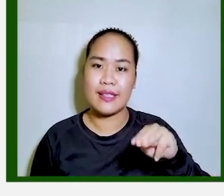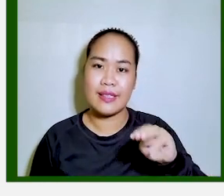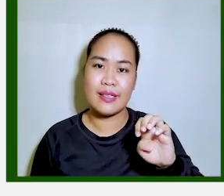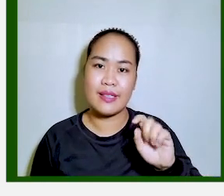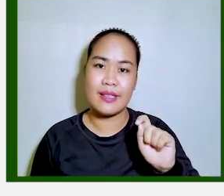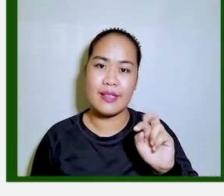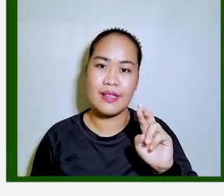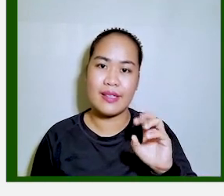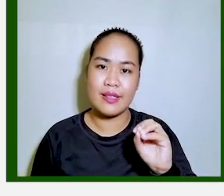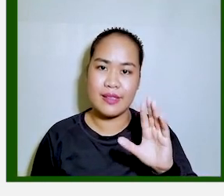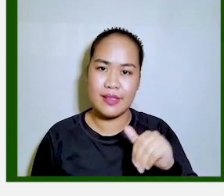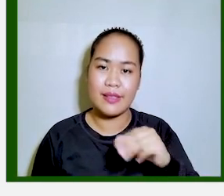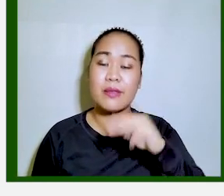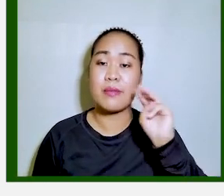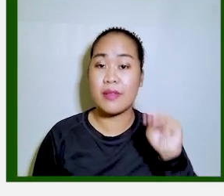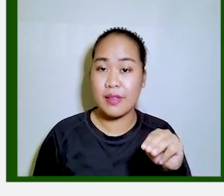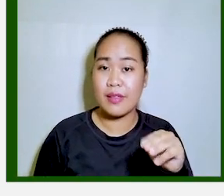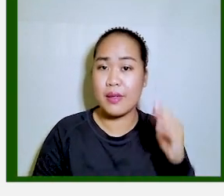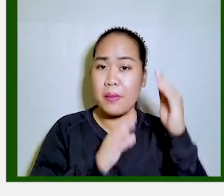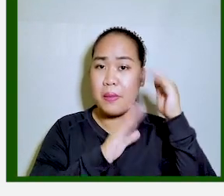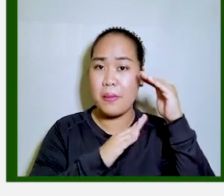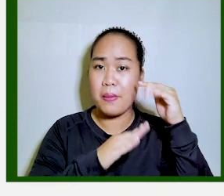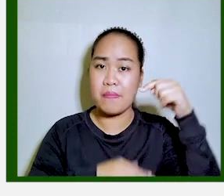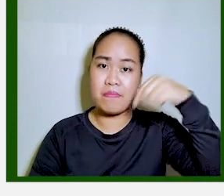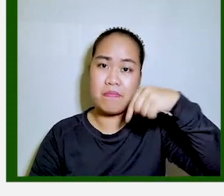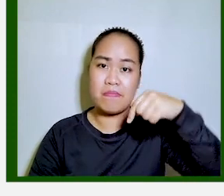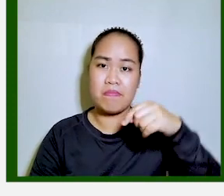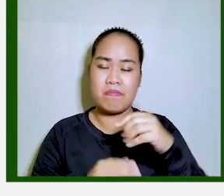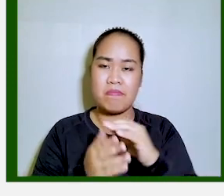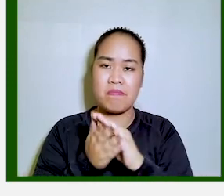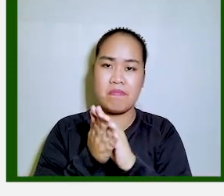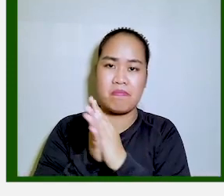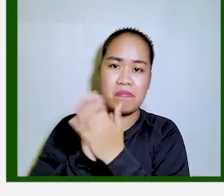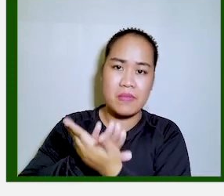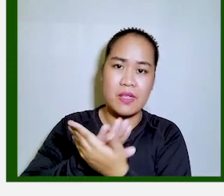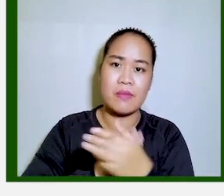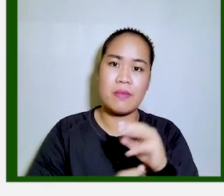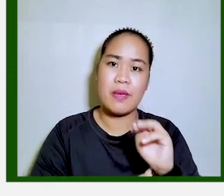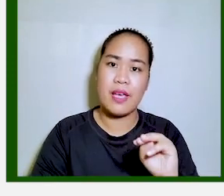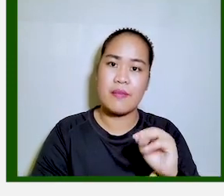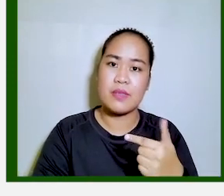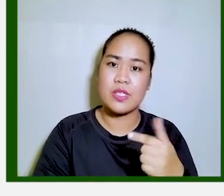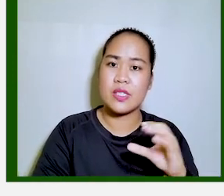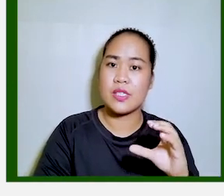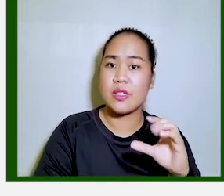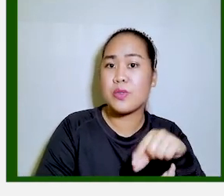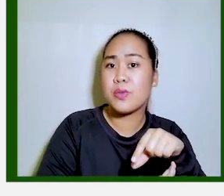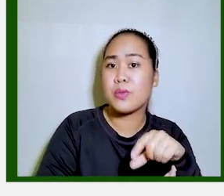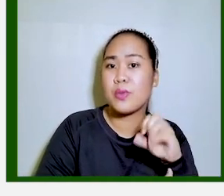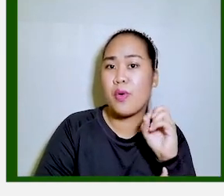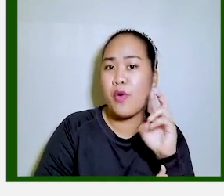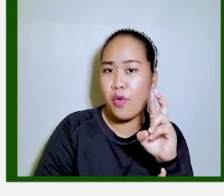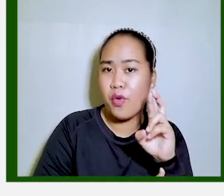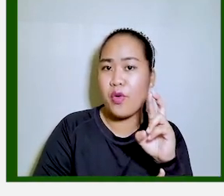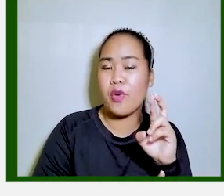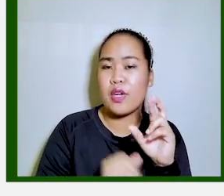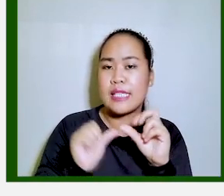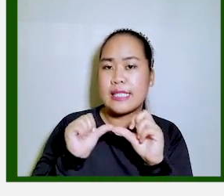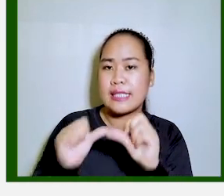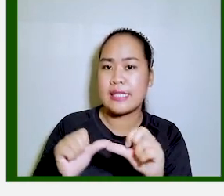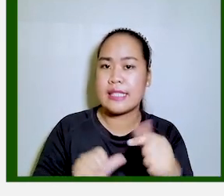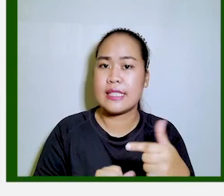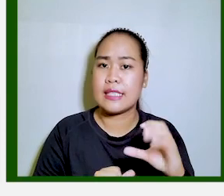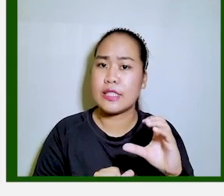no maging MGCQ man yan no or GCQ pa rin no, again sana yung mindset natin is mag-ingat pa rin po